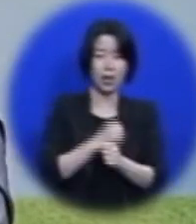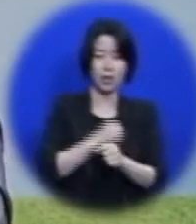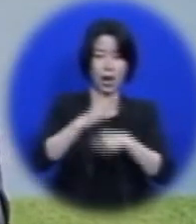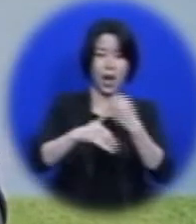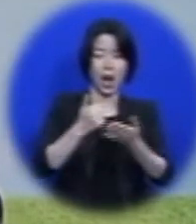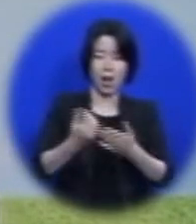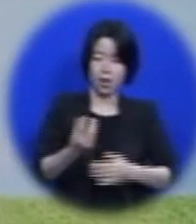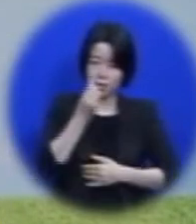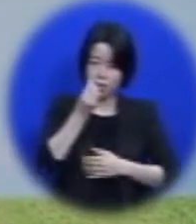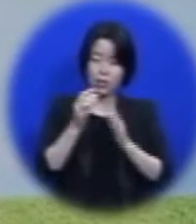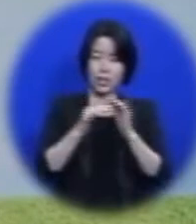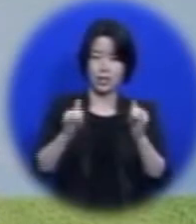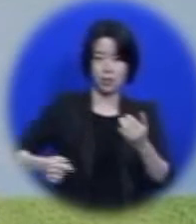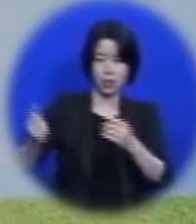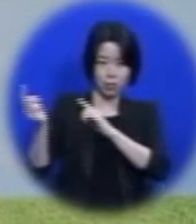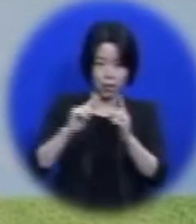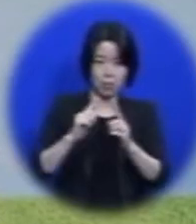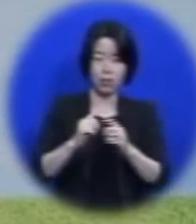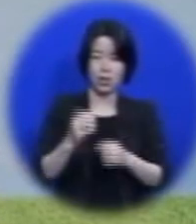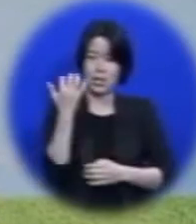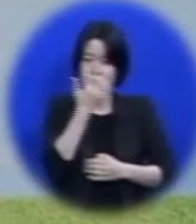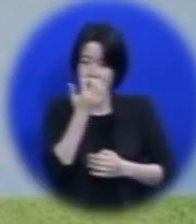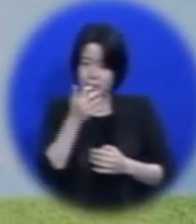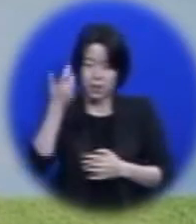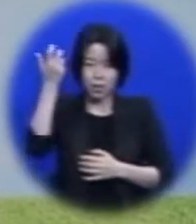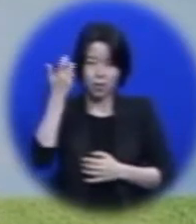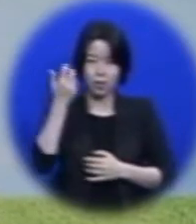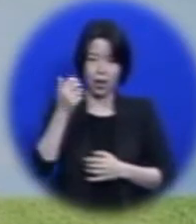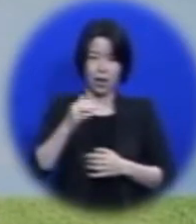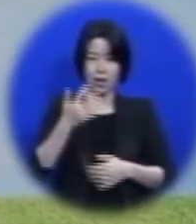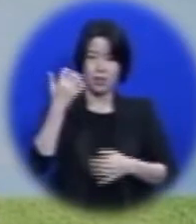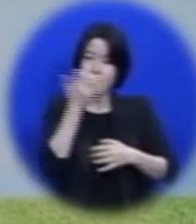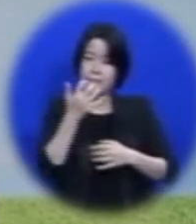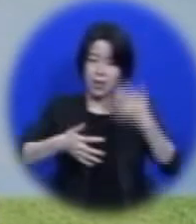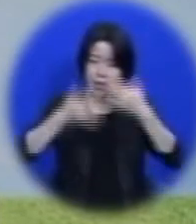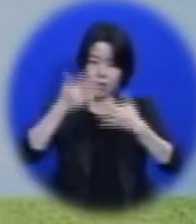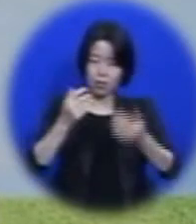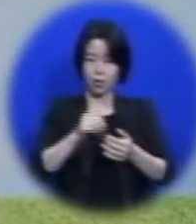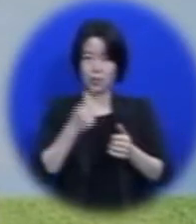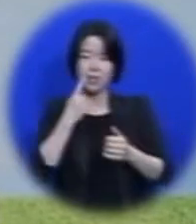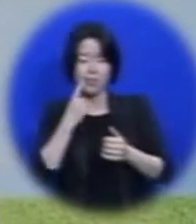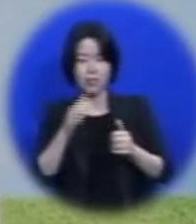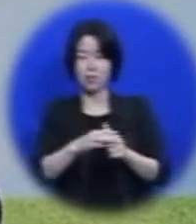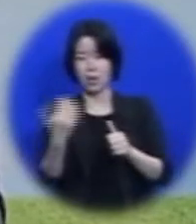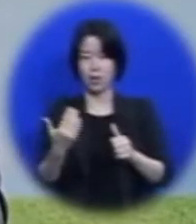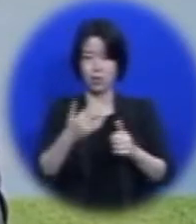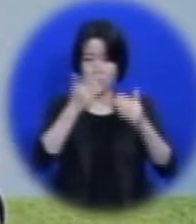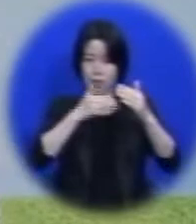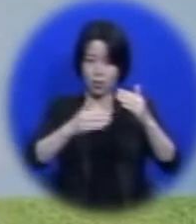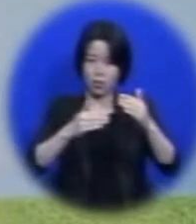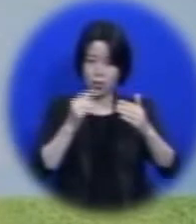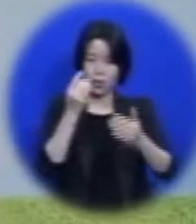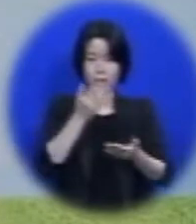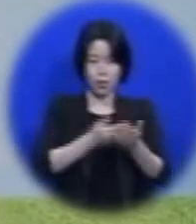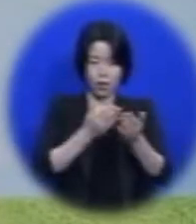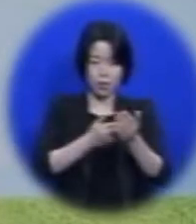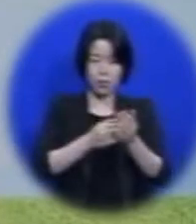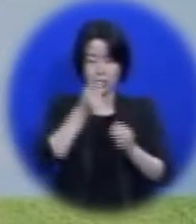사람들로 회복되고 음란의 영과 포르노 중독에서 빠져나오도록 공론화하고 기도해야 하지